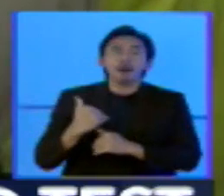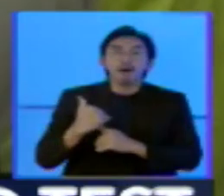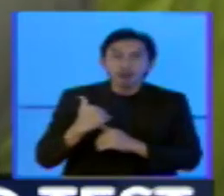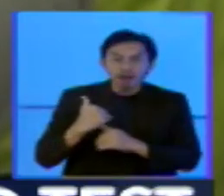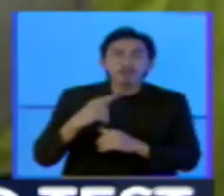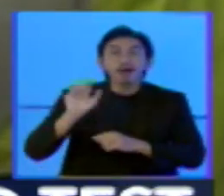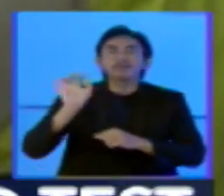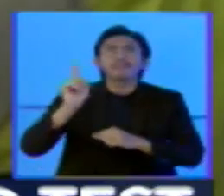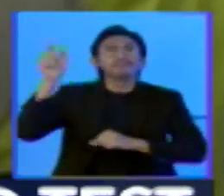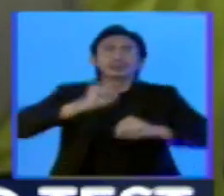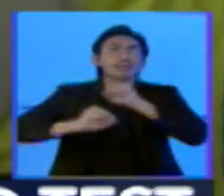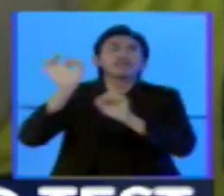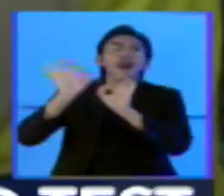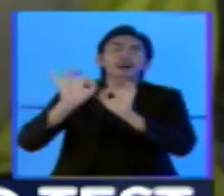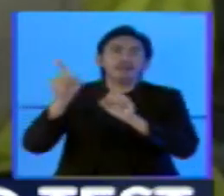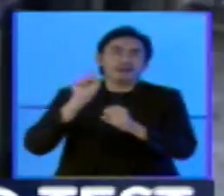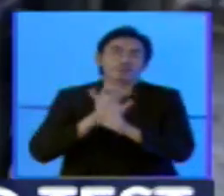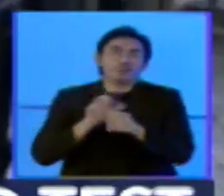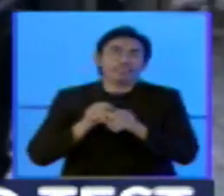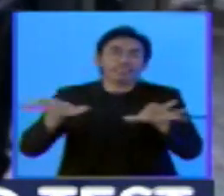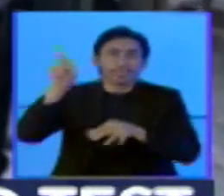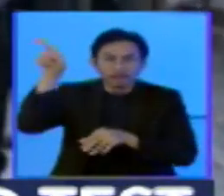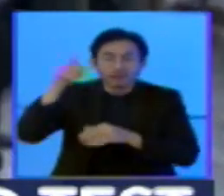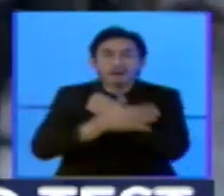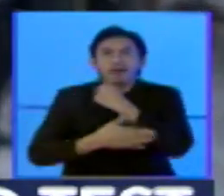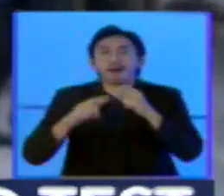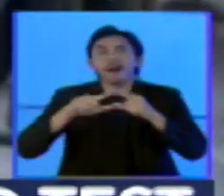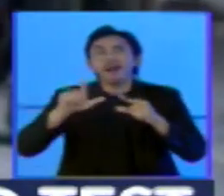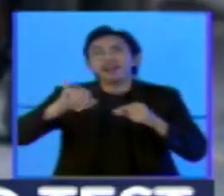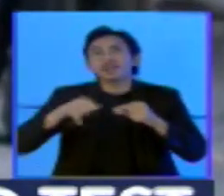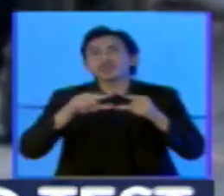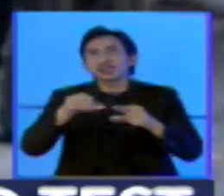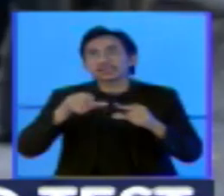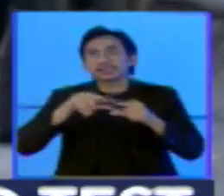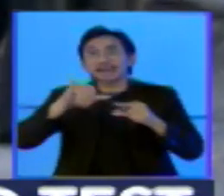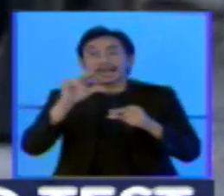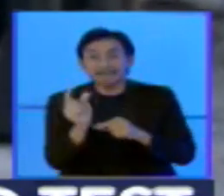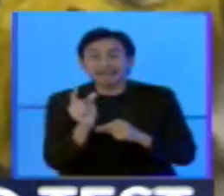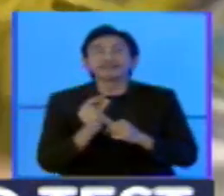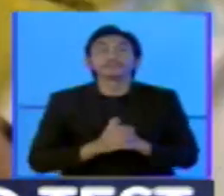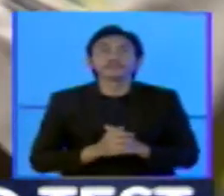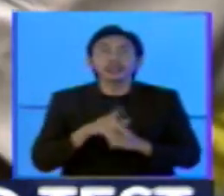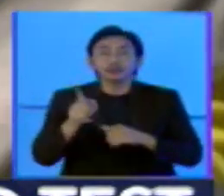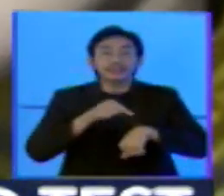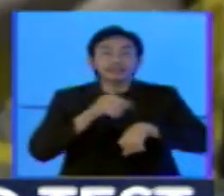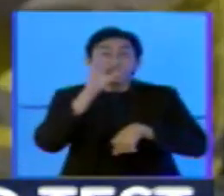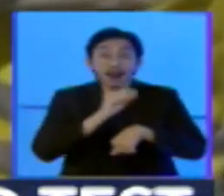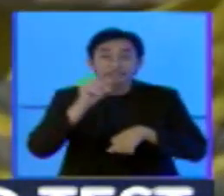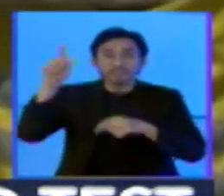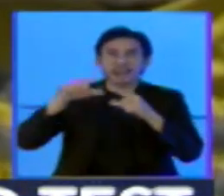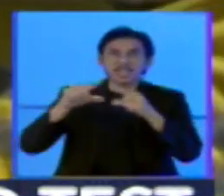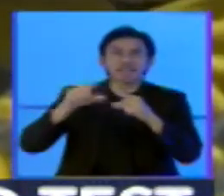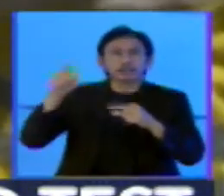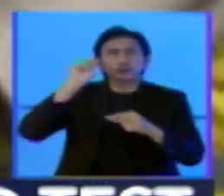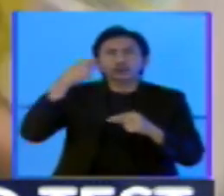setelah tidak ada lagi aktivitas akibat wabah virus korona melanda di Aljazair penerapan jam malam di Aljazair juga